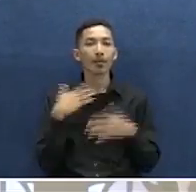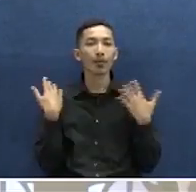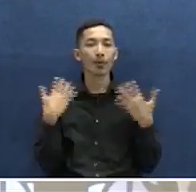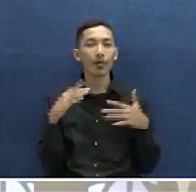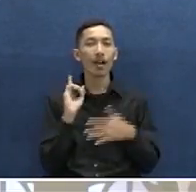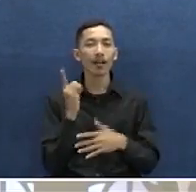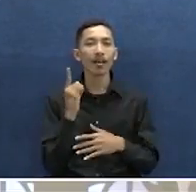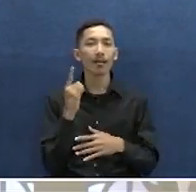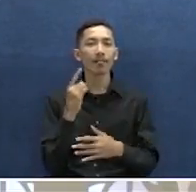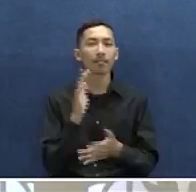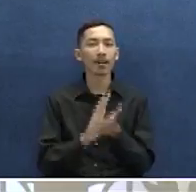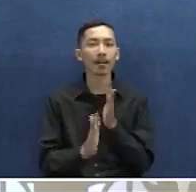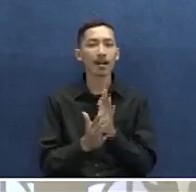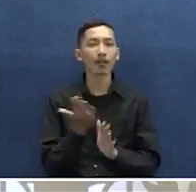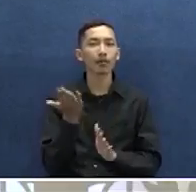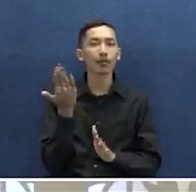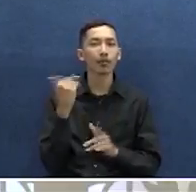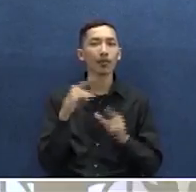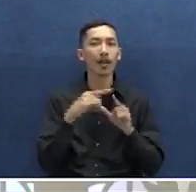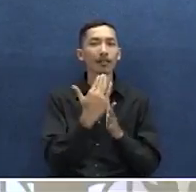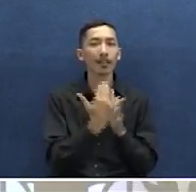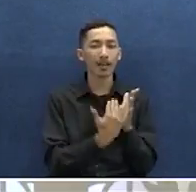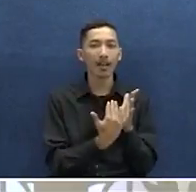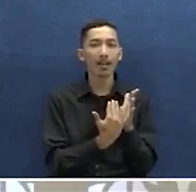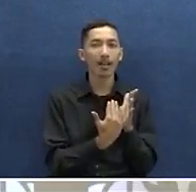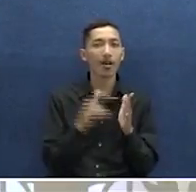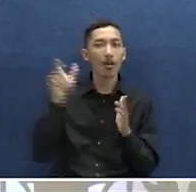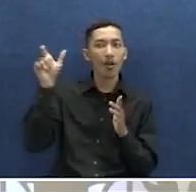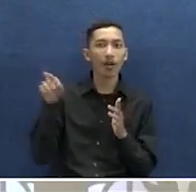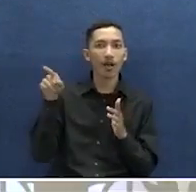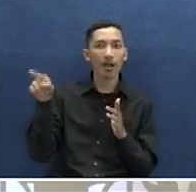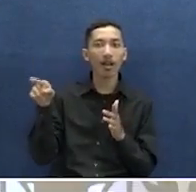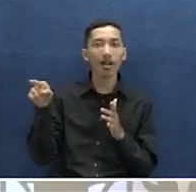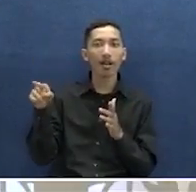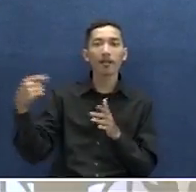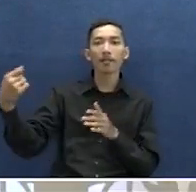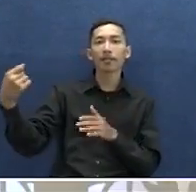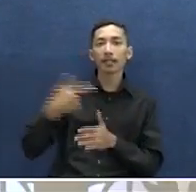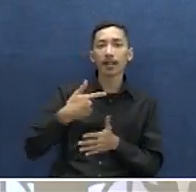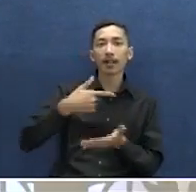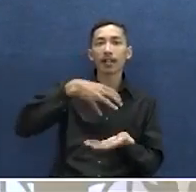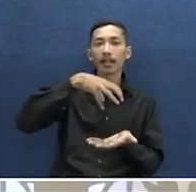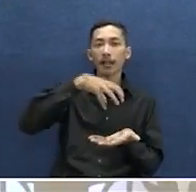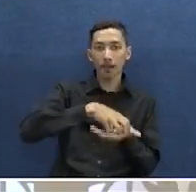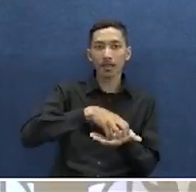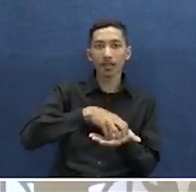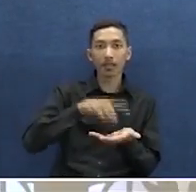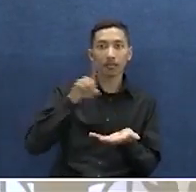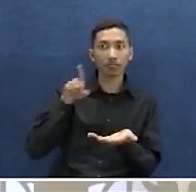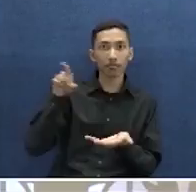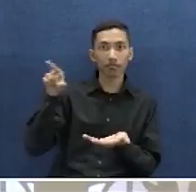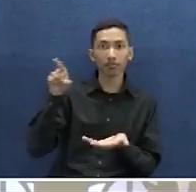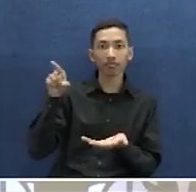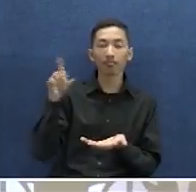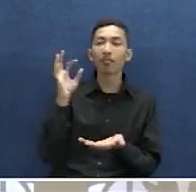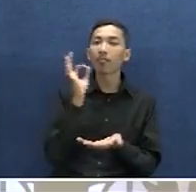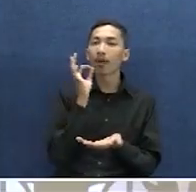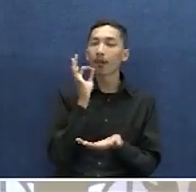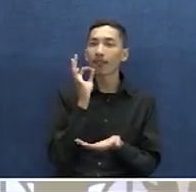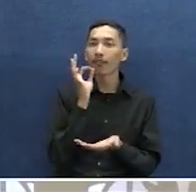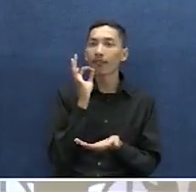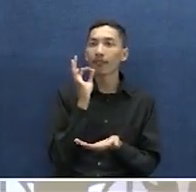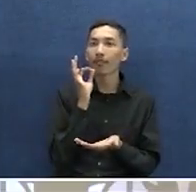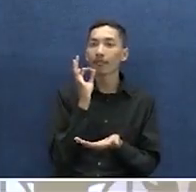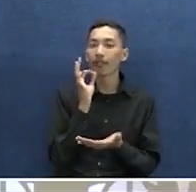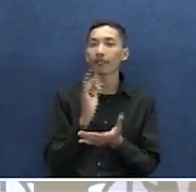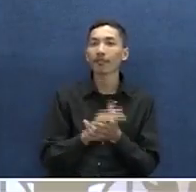ada satu kali event ada orang booking tempat aku dia itu yang booking tempat aku ini maaf tanpa bermaksud